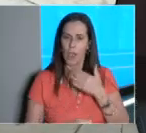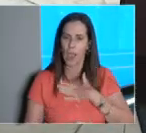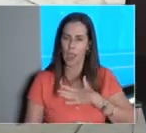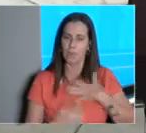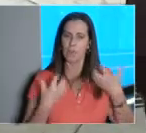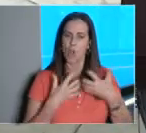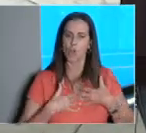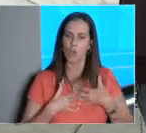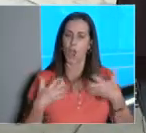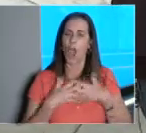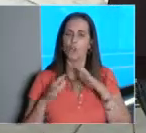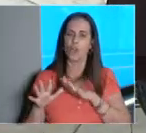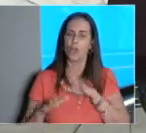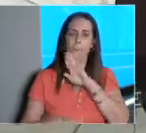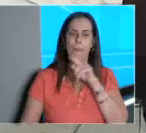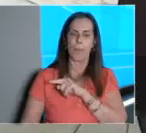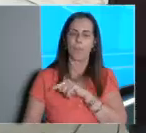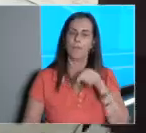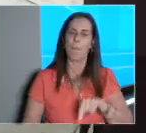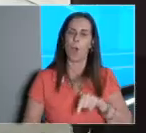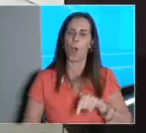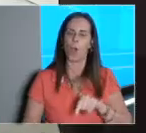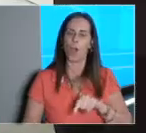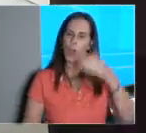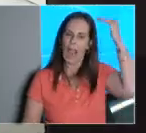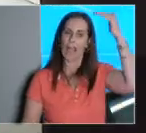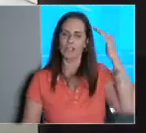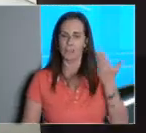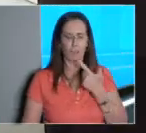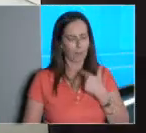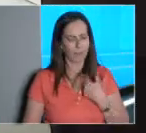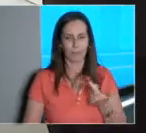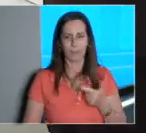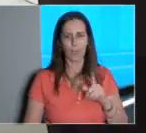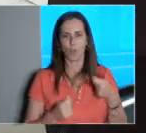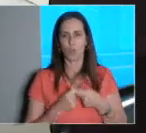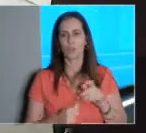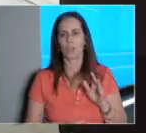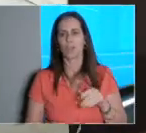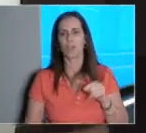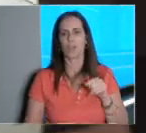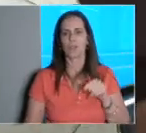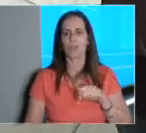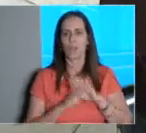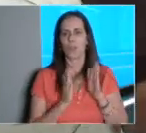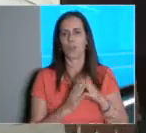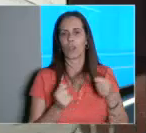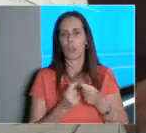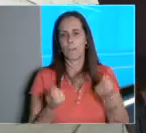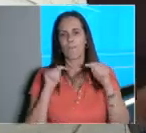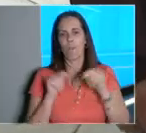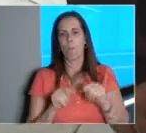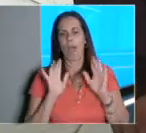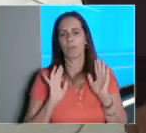אני מאשדוד. כאילו אשדוד זה הביביזם, ופה זה הגנציזם. מה זה? תן לנו מילה על הדבר הזה. קודם כל, זה הכל עניין של מאיפה